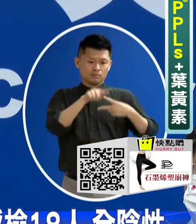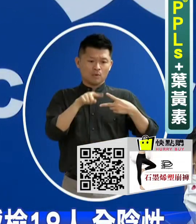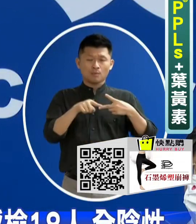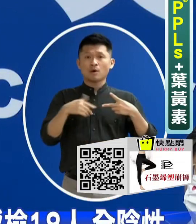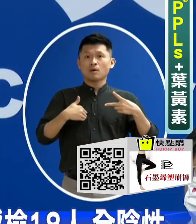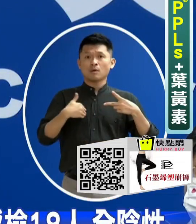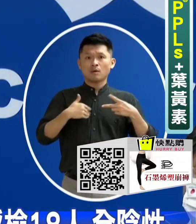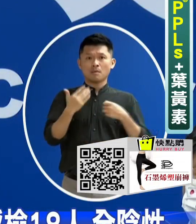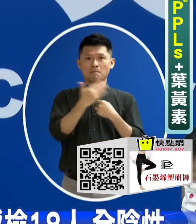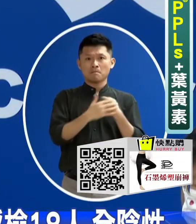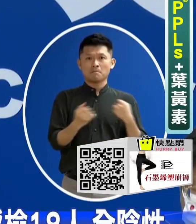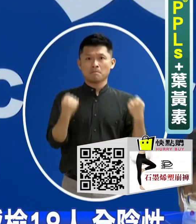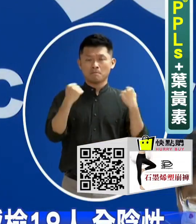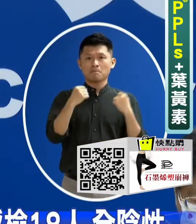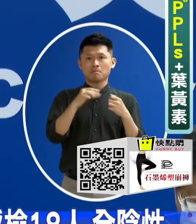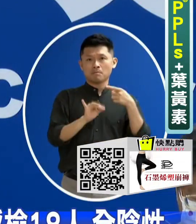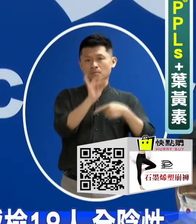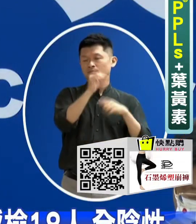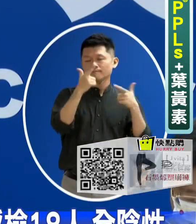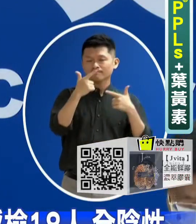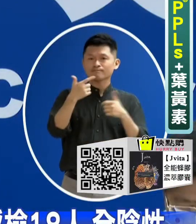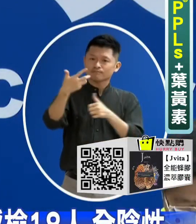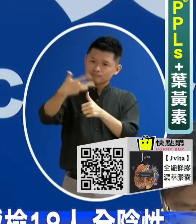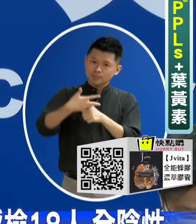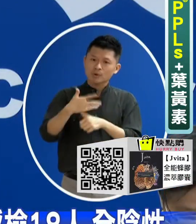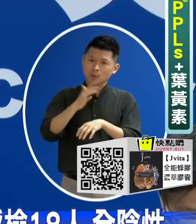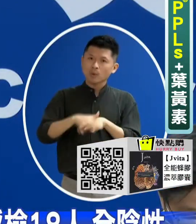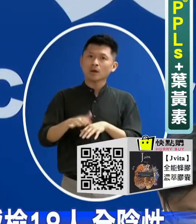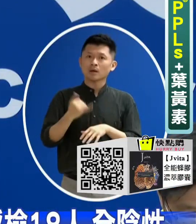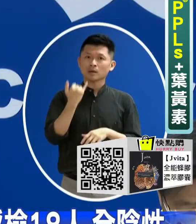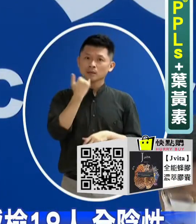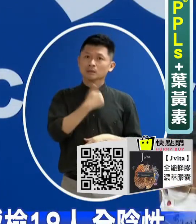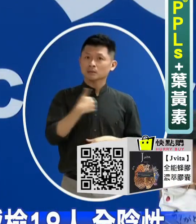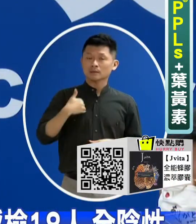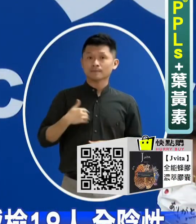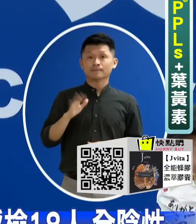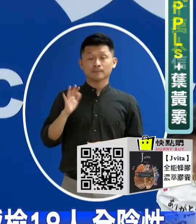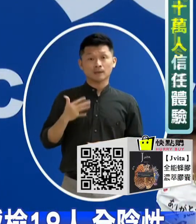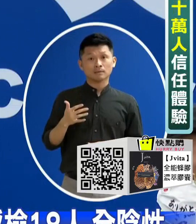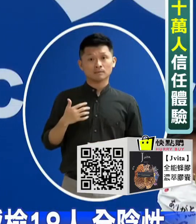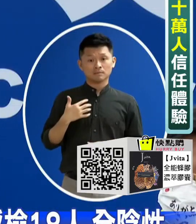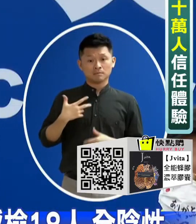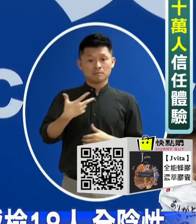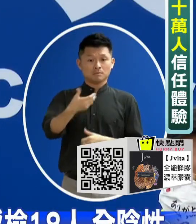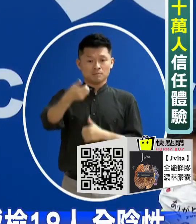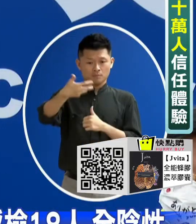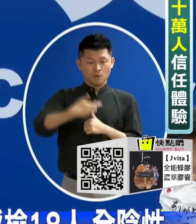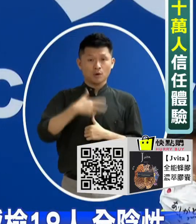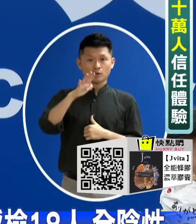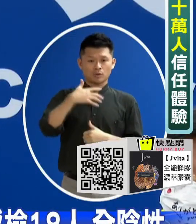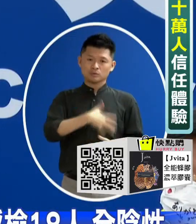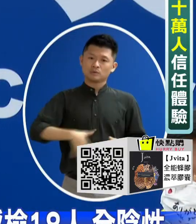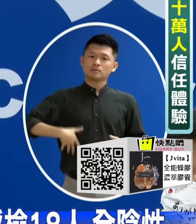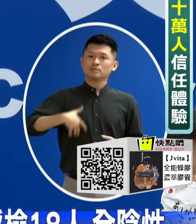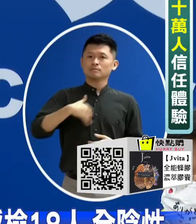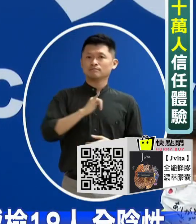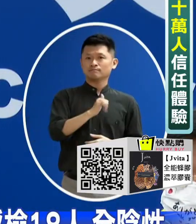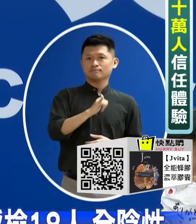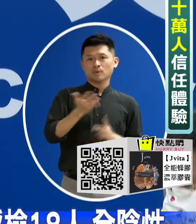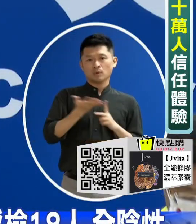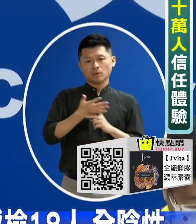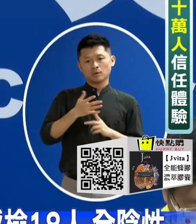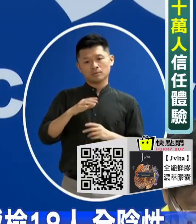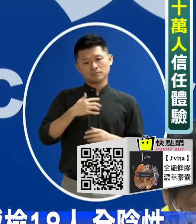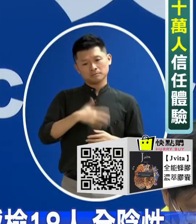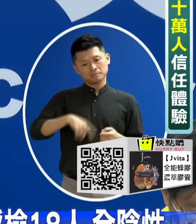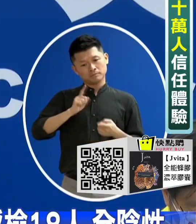100%，它还是有一个很小的比例有可能会感染。不过感染之后的状况应该通常就是症状是无症状或轻微的症状，那